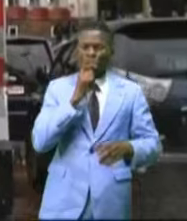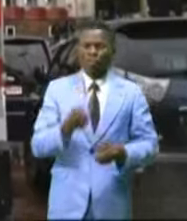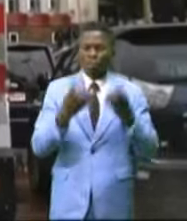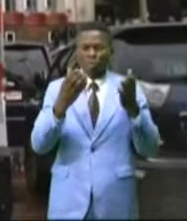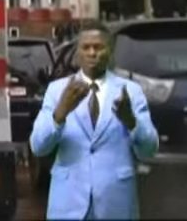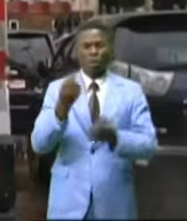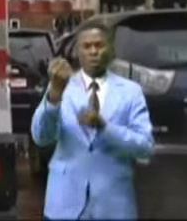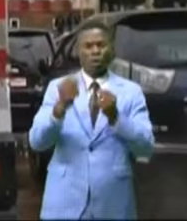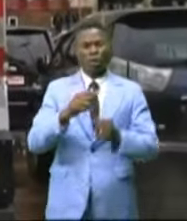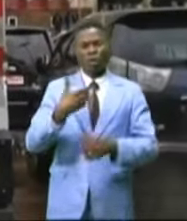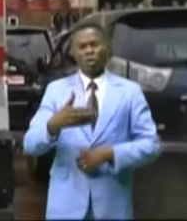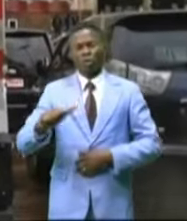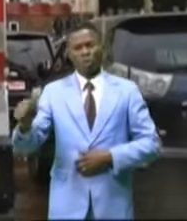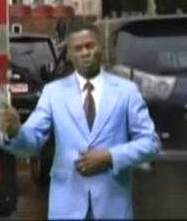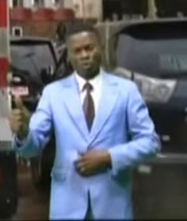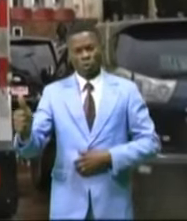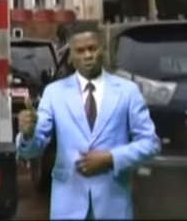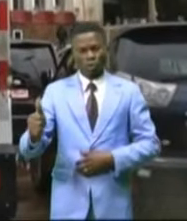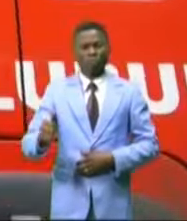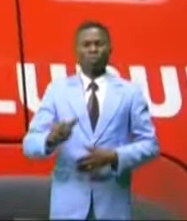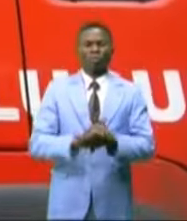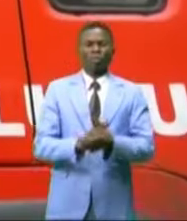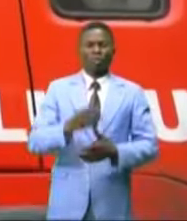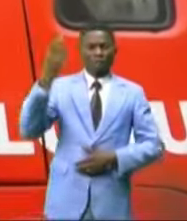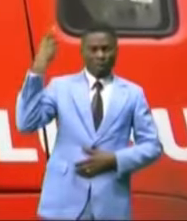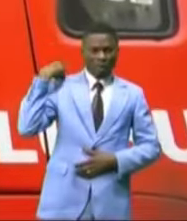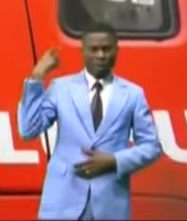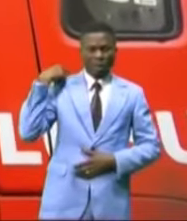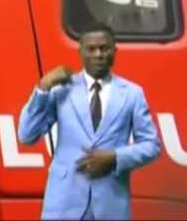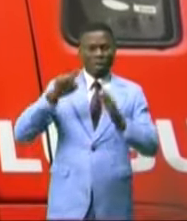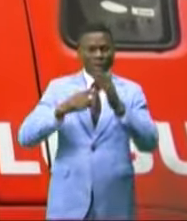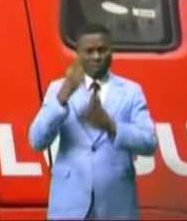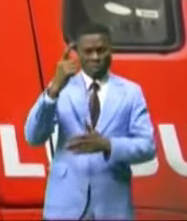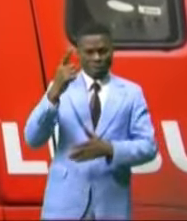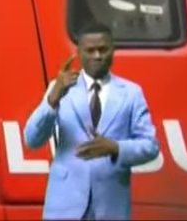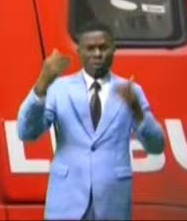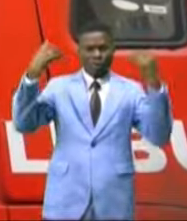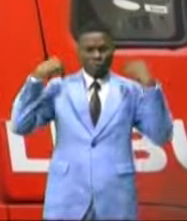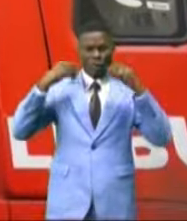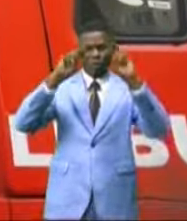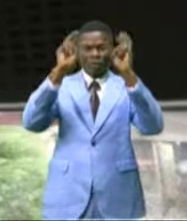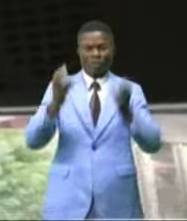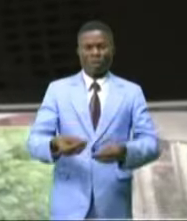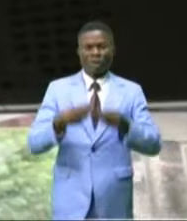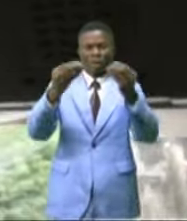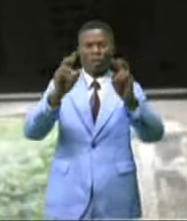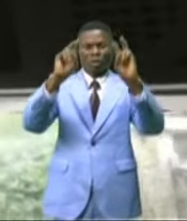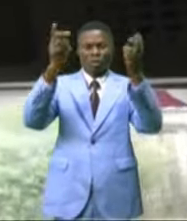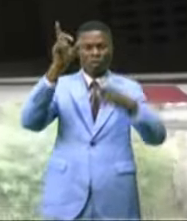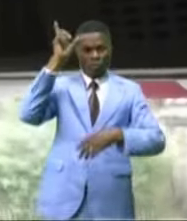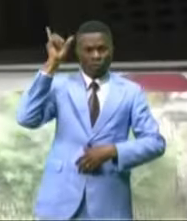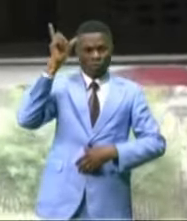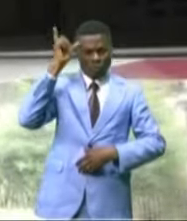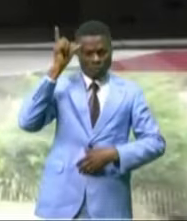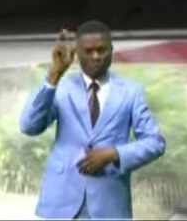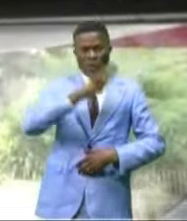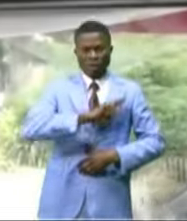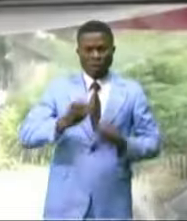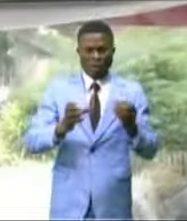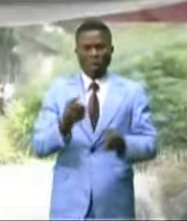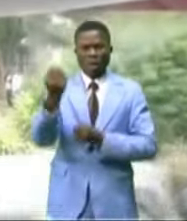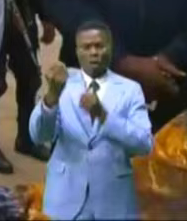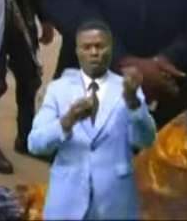honorable casembé Martin Choula est le tout premier maire de doter une ville en RDC d'un